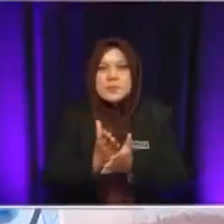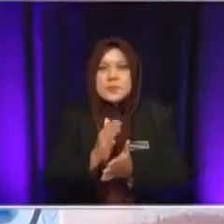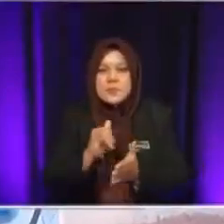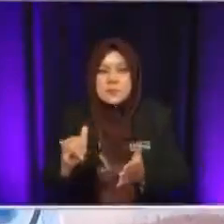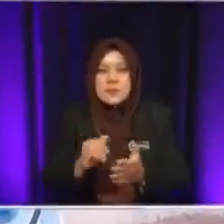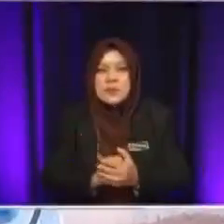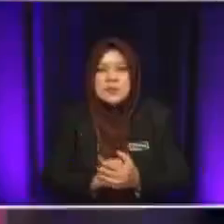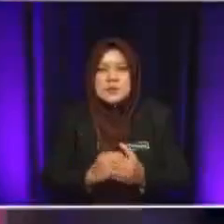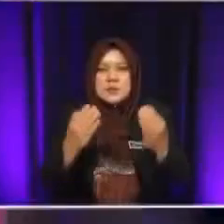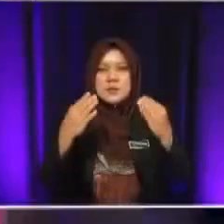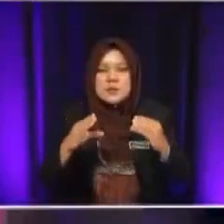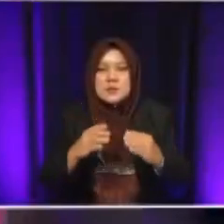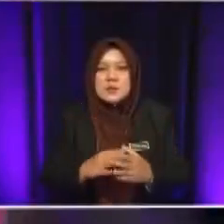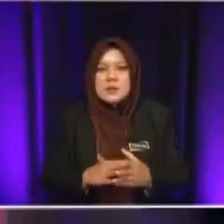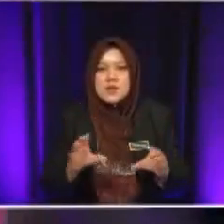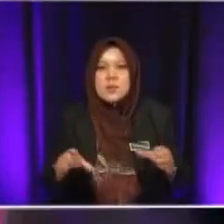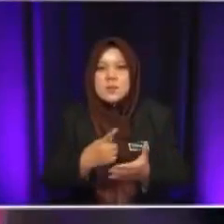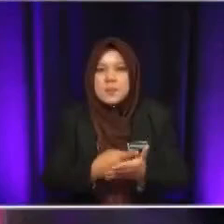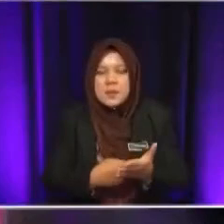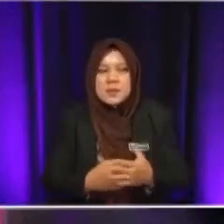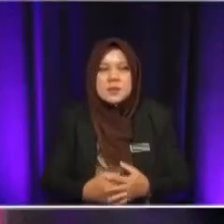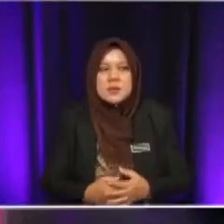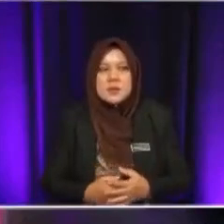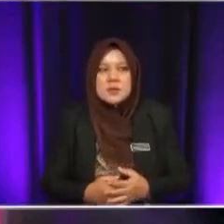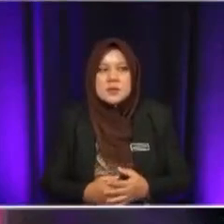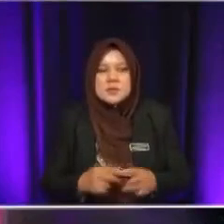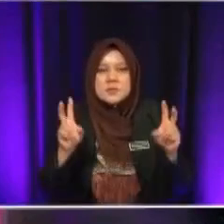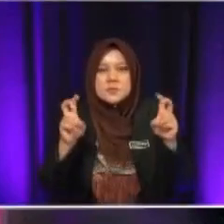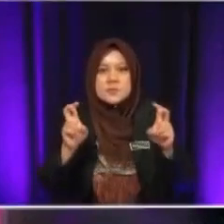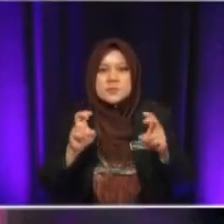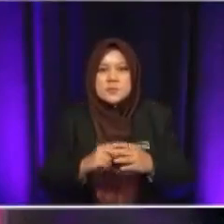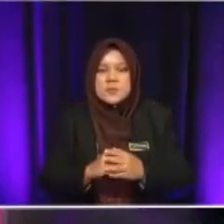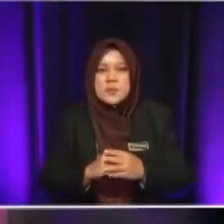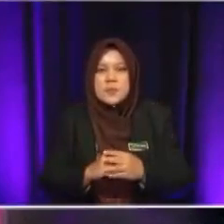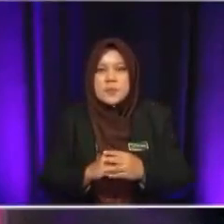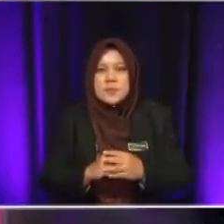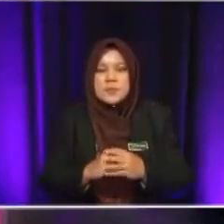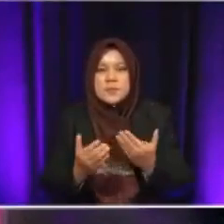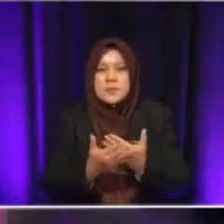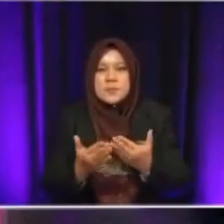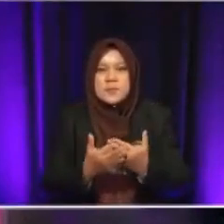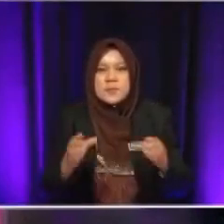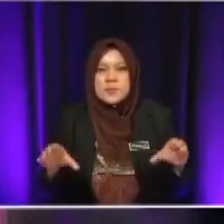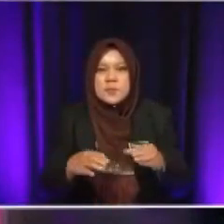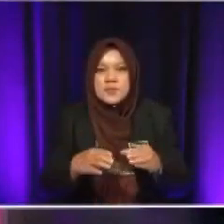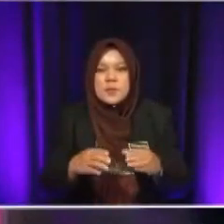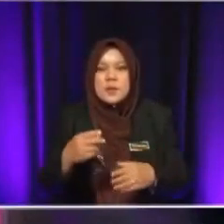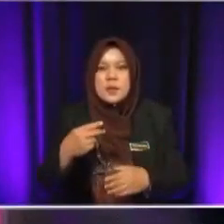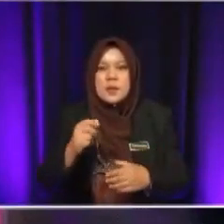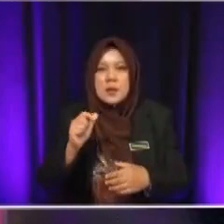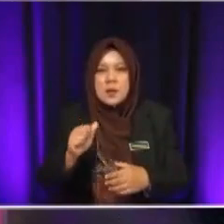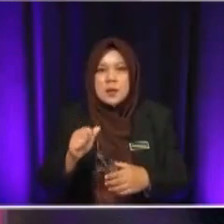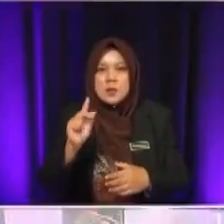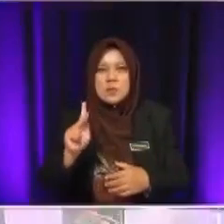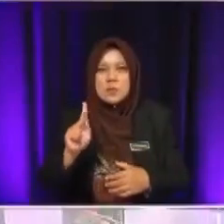cikgu Ayumi, apa kita nak buat lepas ni cikgu? Ikan dah ada. Tajuk kita buat aquaponik senangnya. Mestilah kita buat projek aquaponik. Tapi